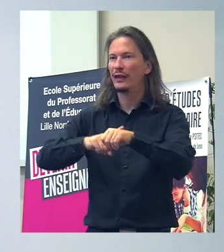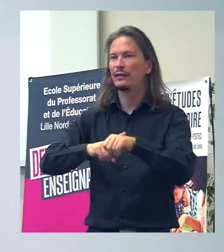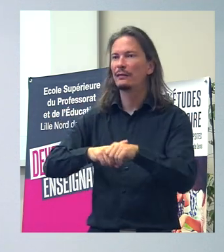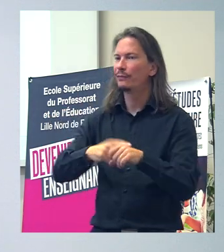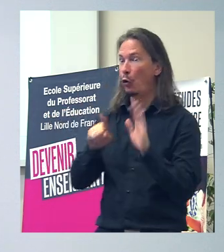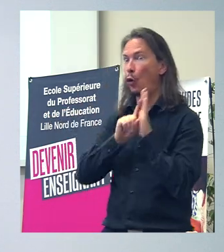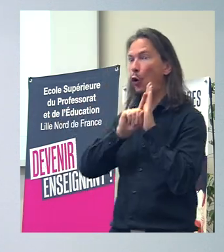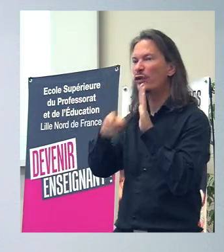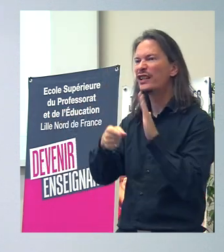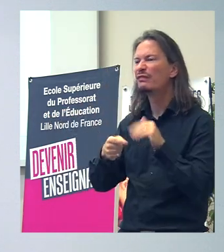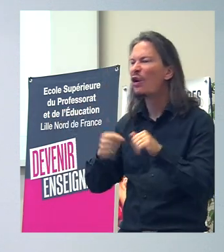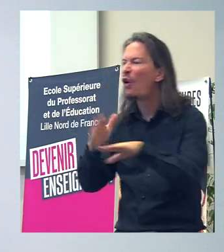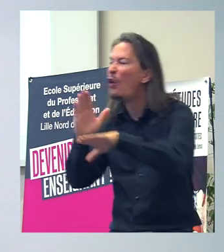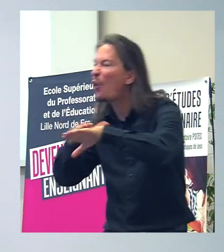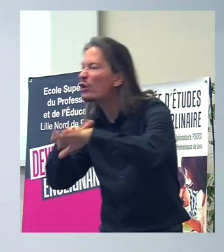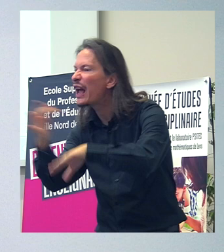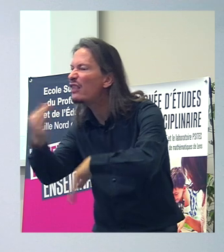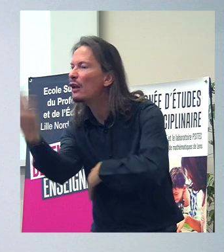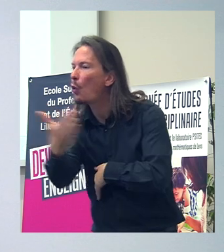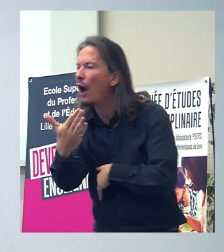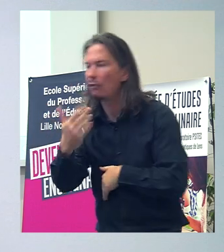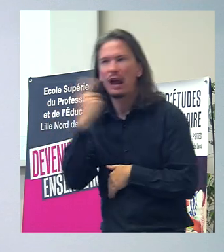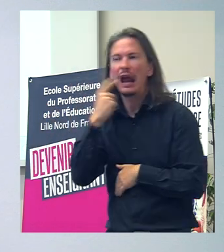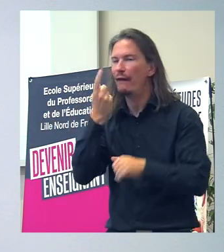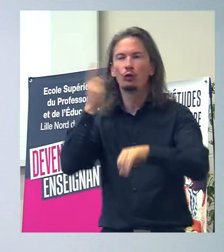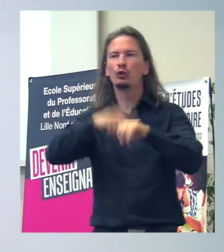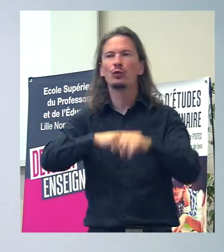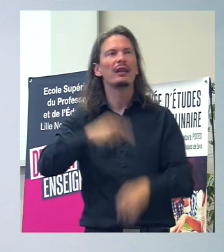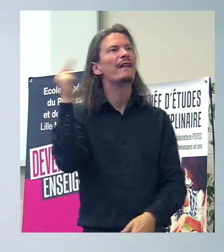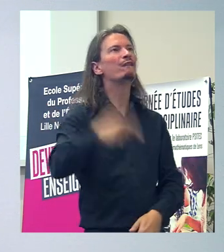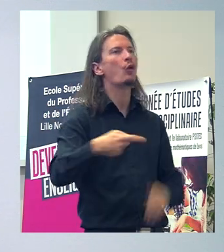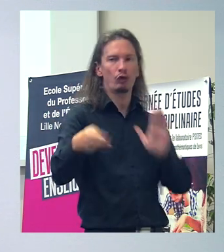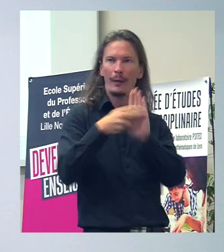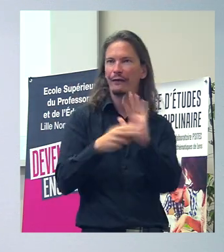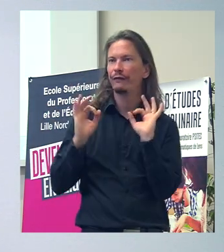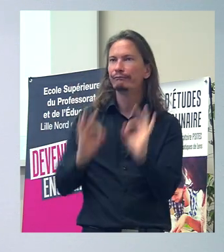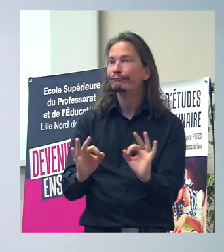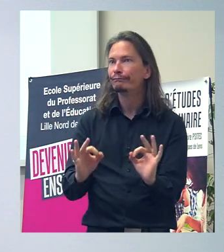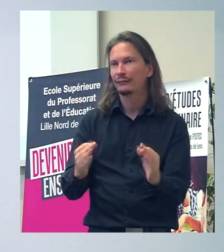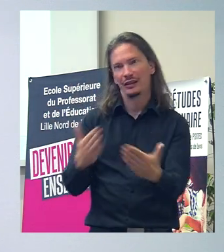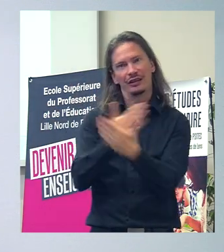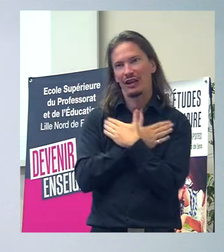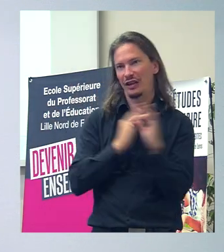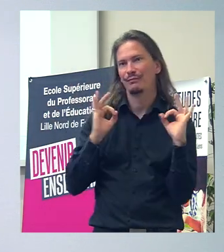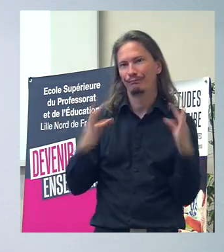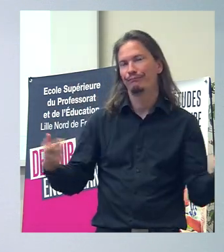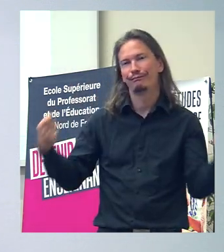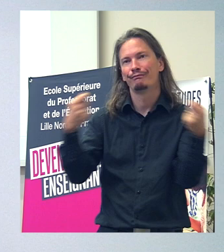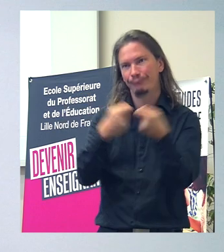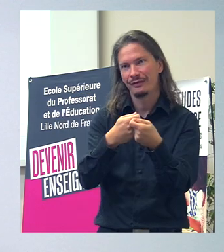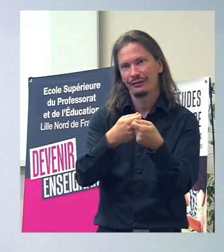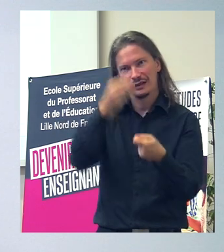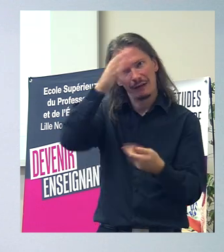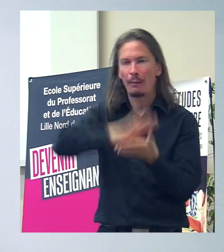dans la consigne le conseil, on est tout de suite dans le normatif, et donc dans la sagesse et dans le